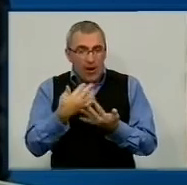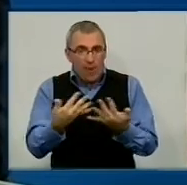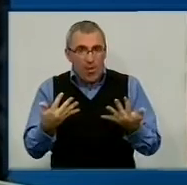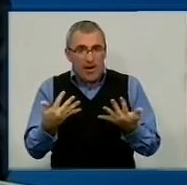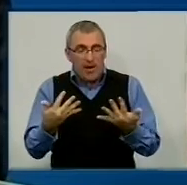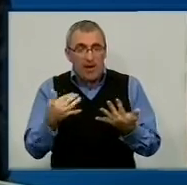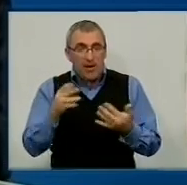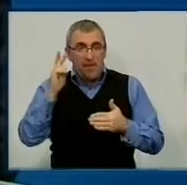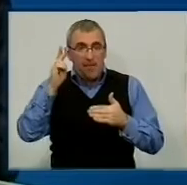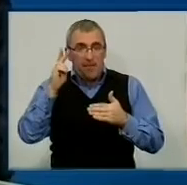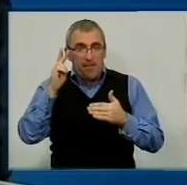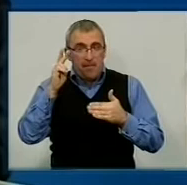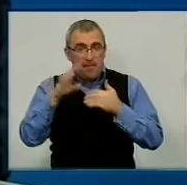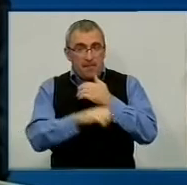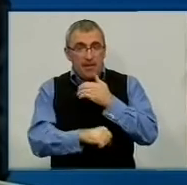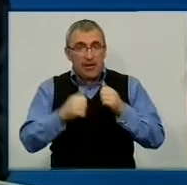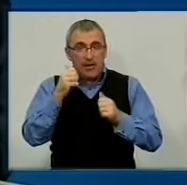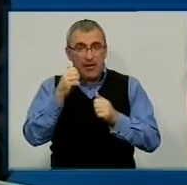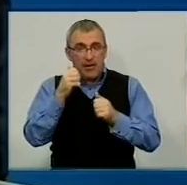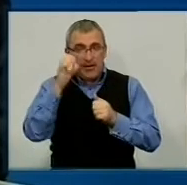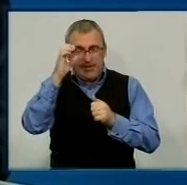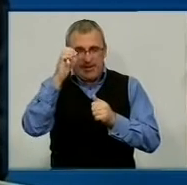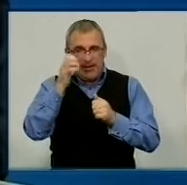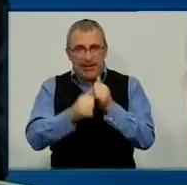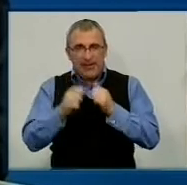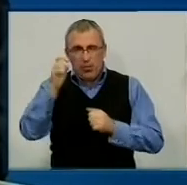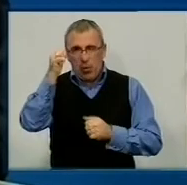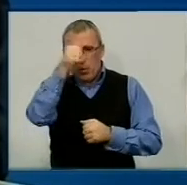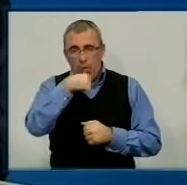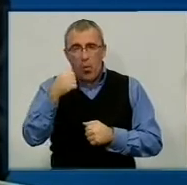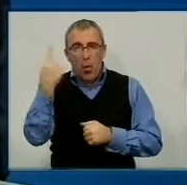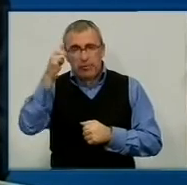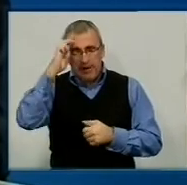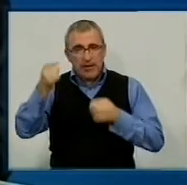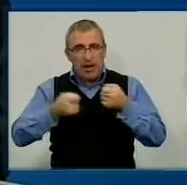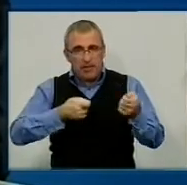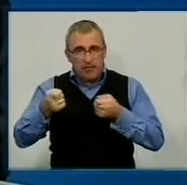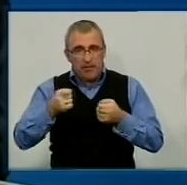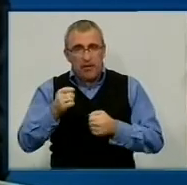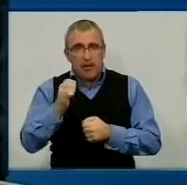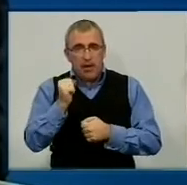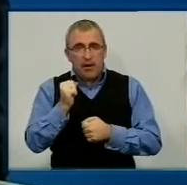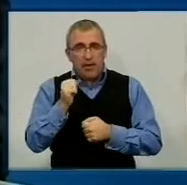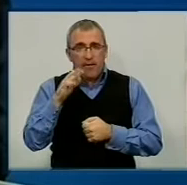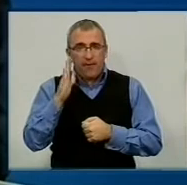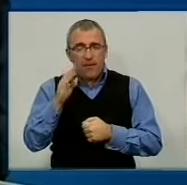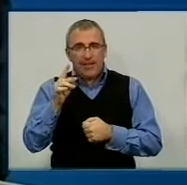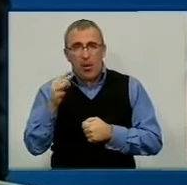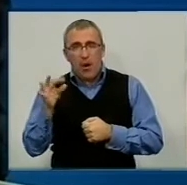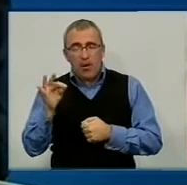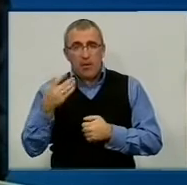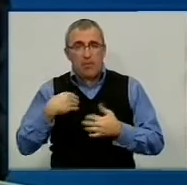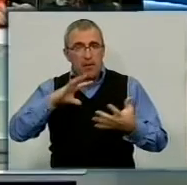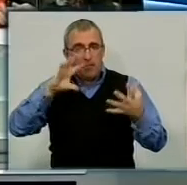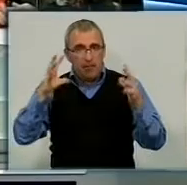наприкінці до коли до кінця року залишилось менше ніж три тижні голова Обласної Державної адміністрації Андрій Іванович Ніколаєнко провів нараду на якій ми